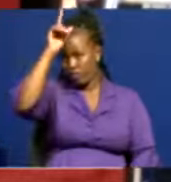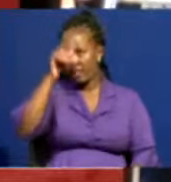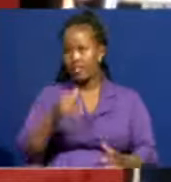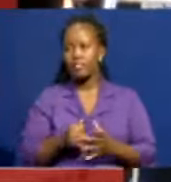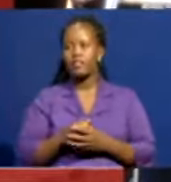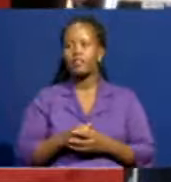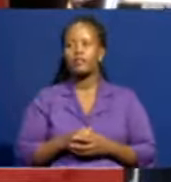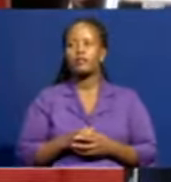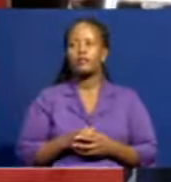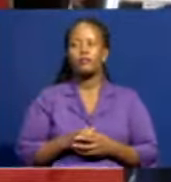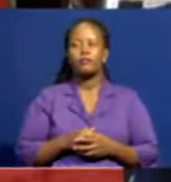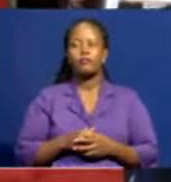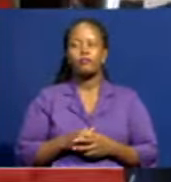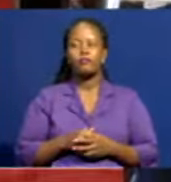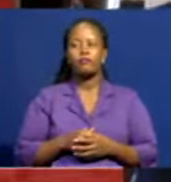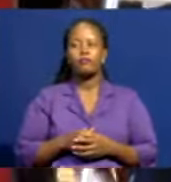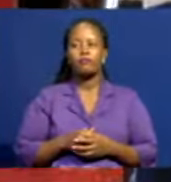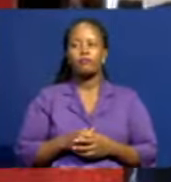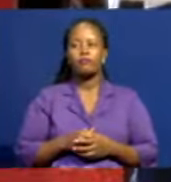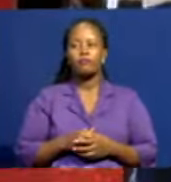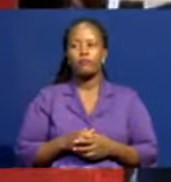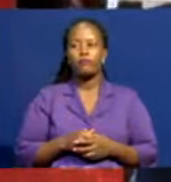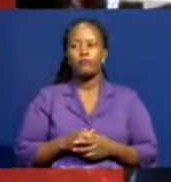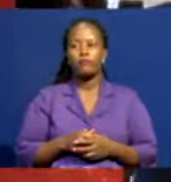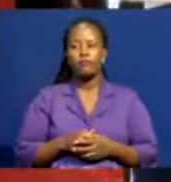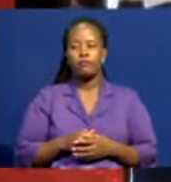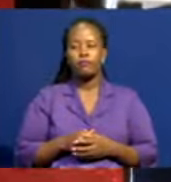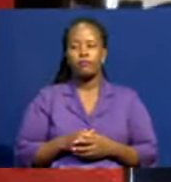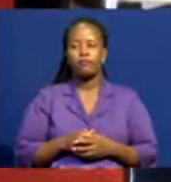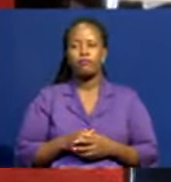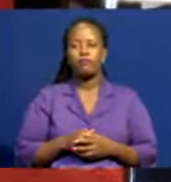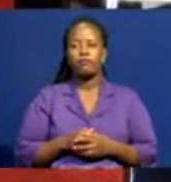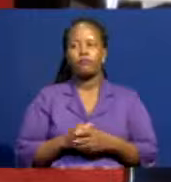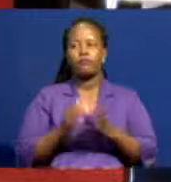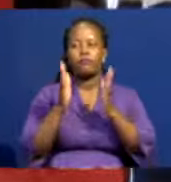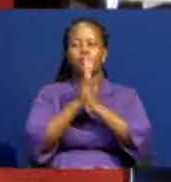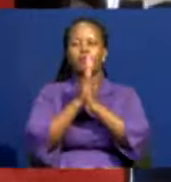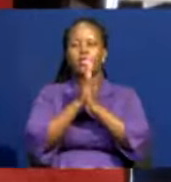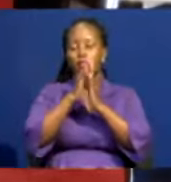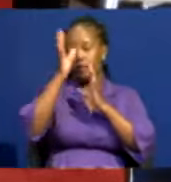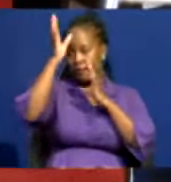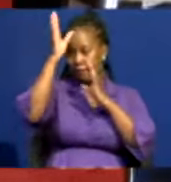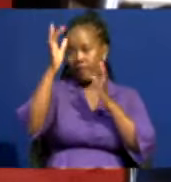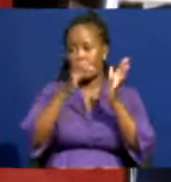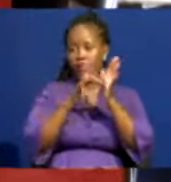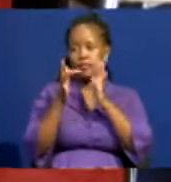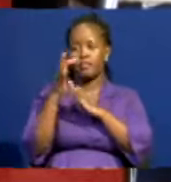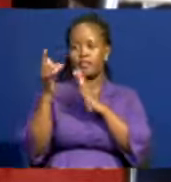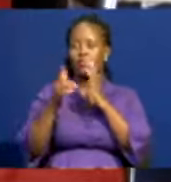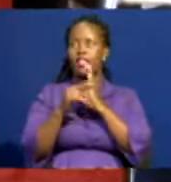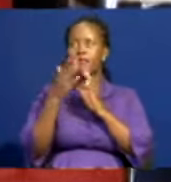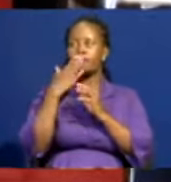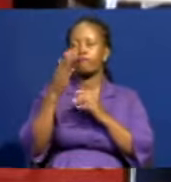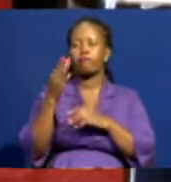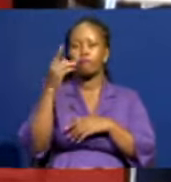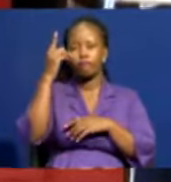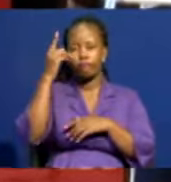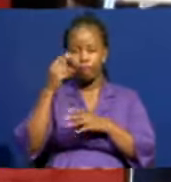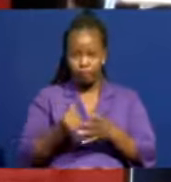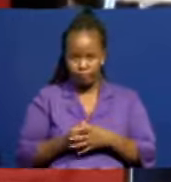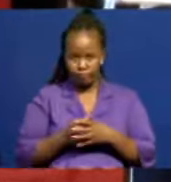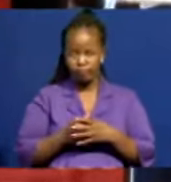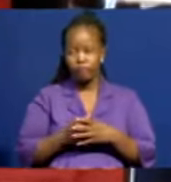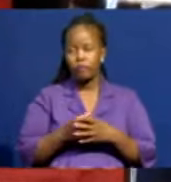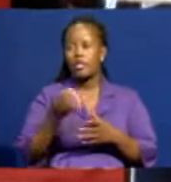Wacha tuombe. Baba, katika jina la Yesu tunasema asante kwa ajili ya neema zako. Rais William Ruto